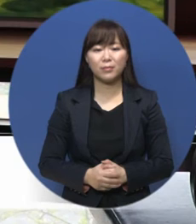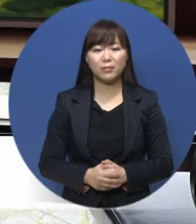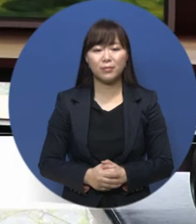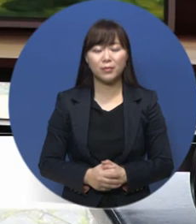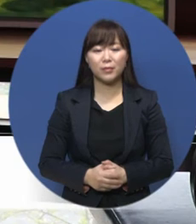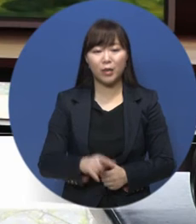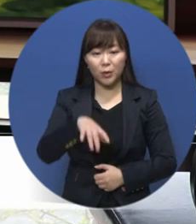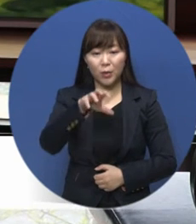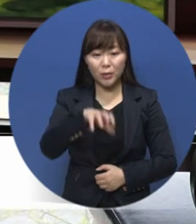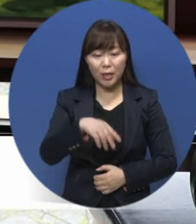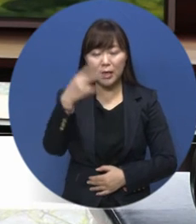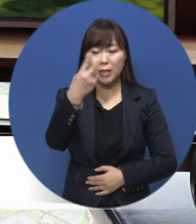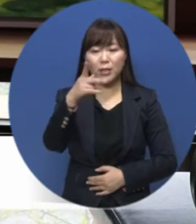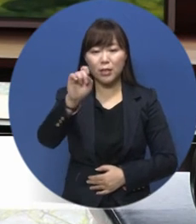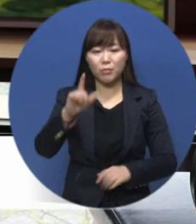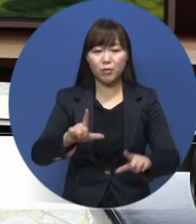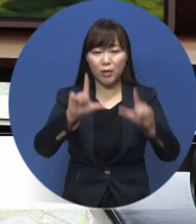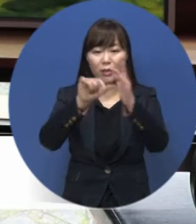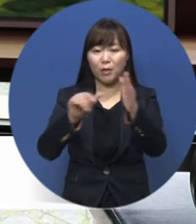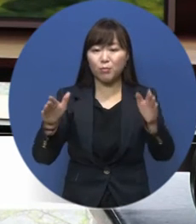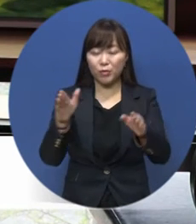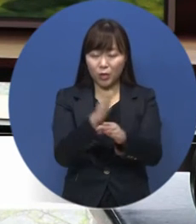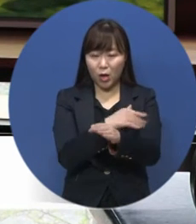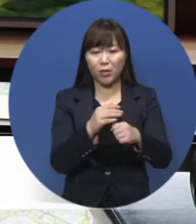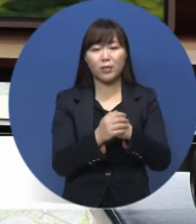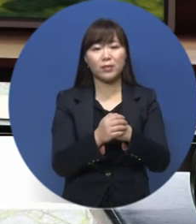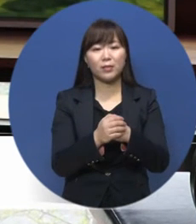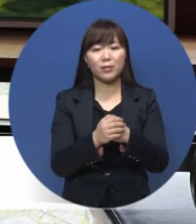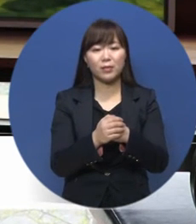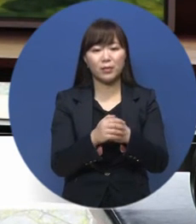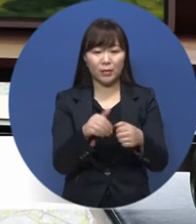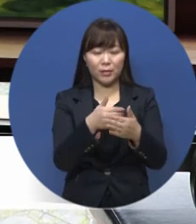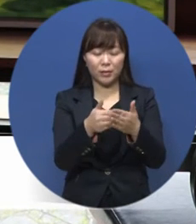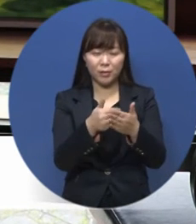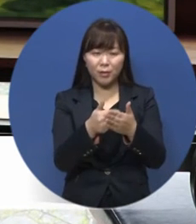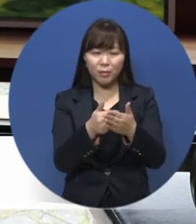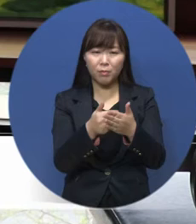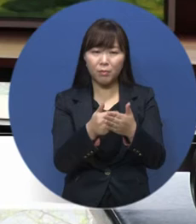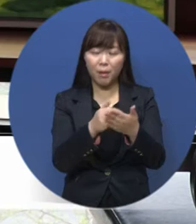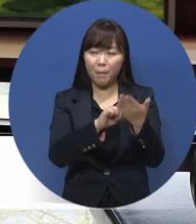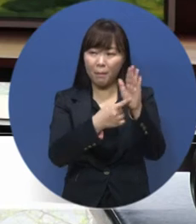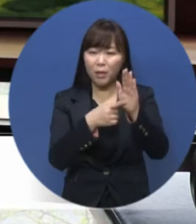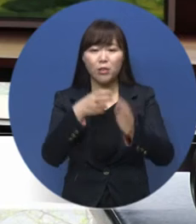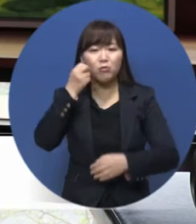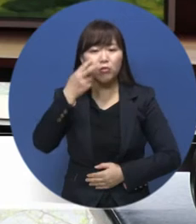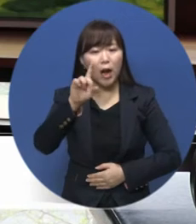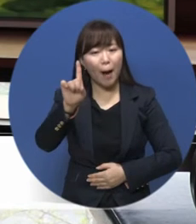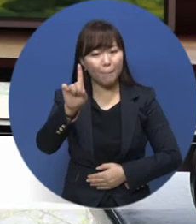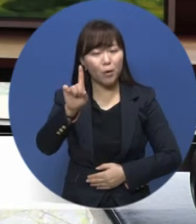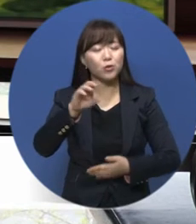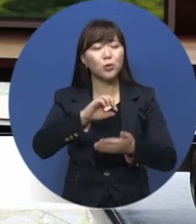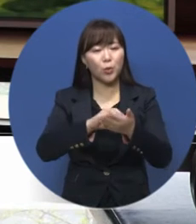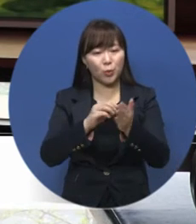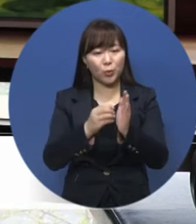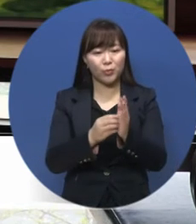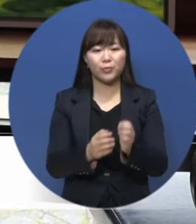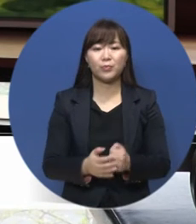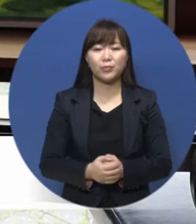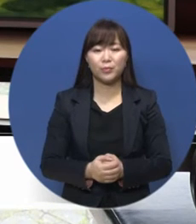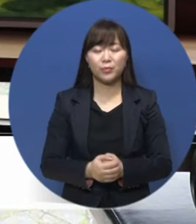루카스 갤러리는 2016년도부터 작품을 두세 달에 한 번 정도씩 전시하고